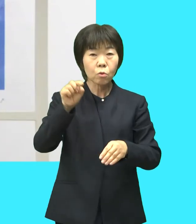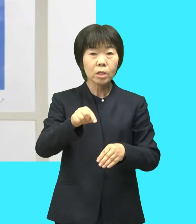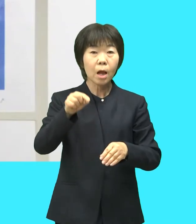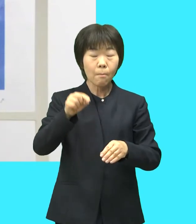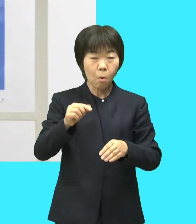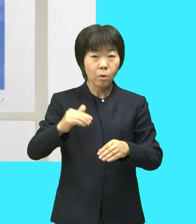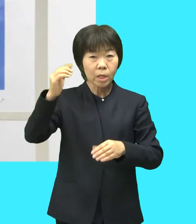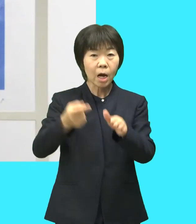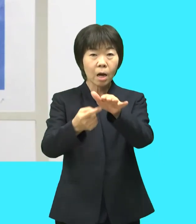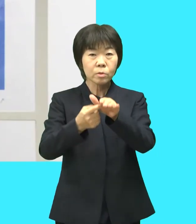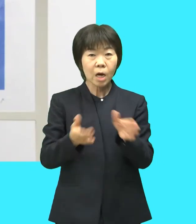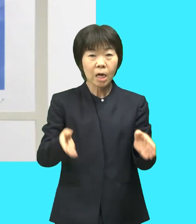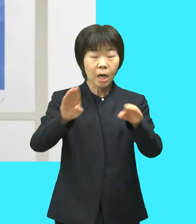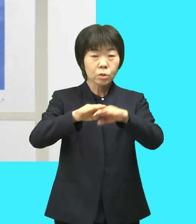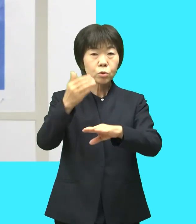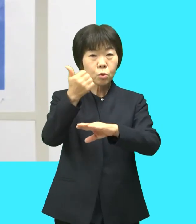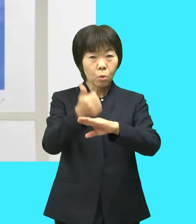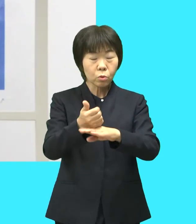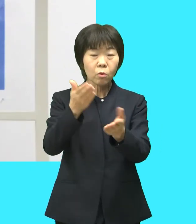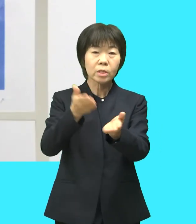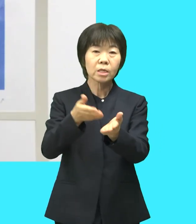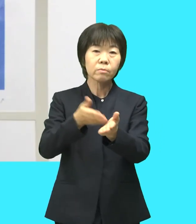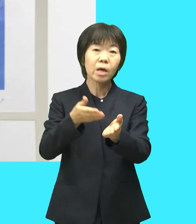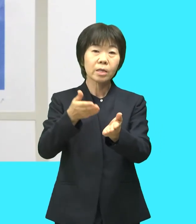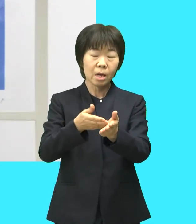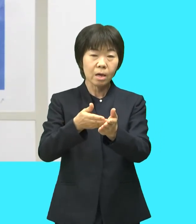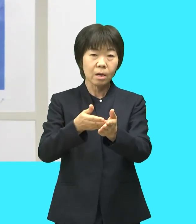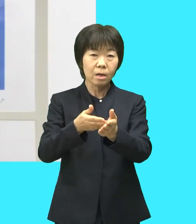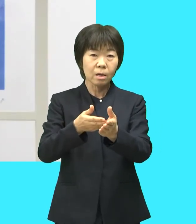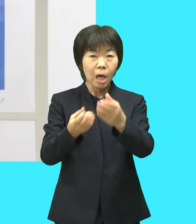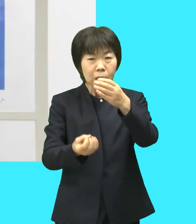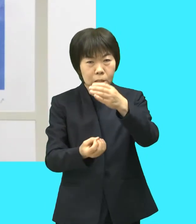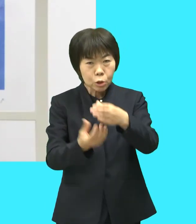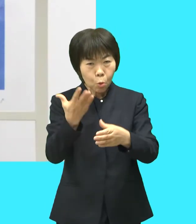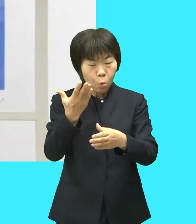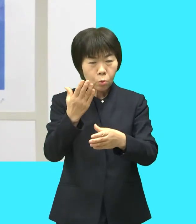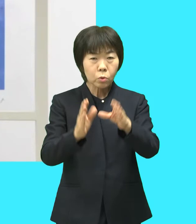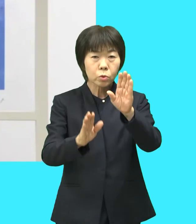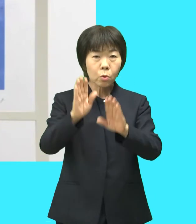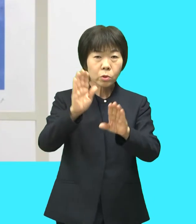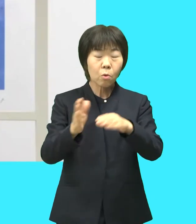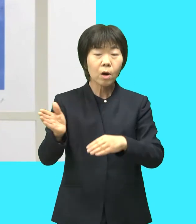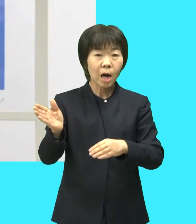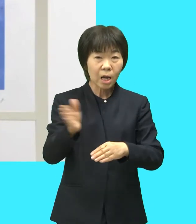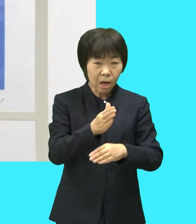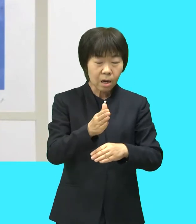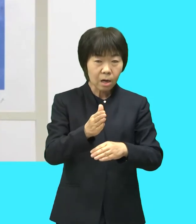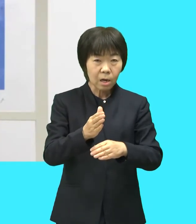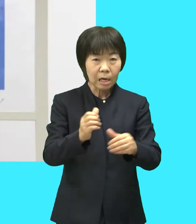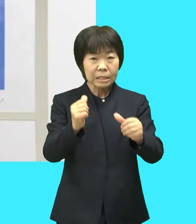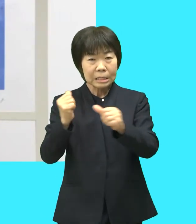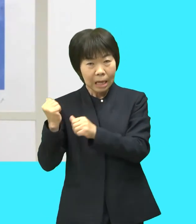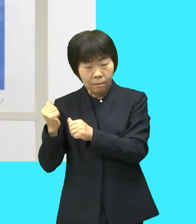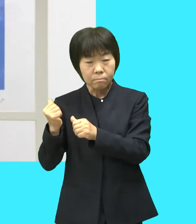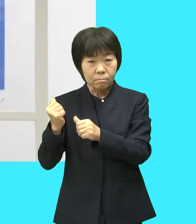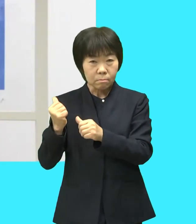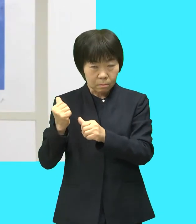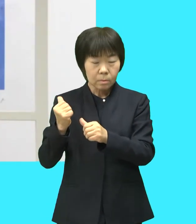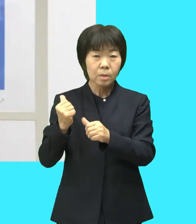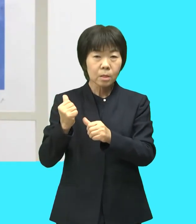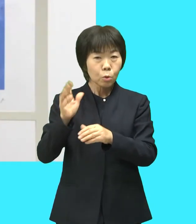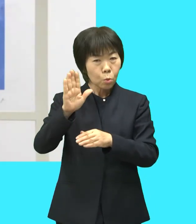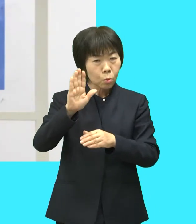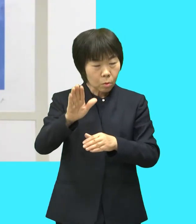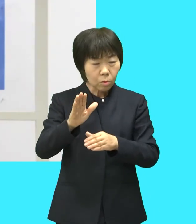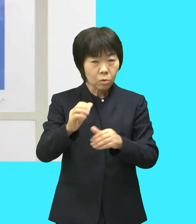もですね、高村館長の説明のもとで事故の発生の段階からその後の避難、さらに